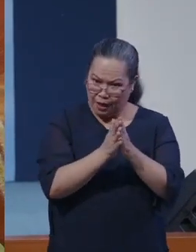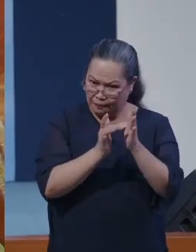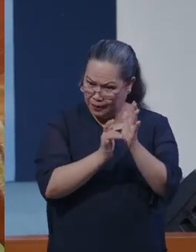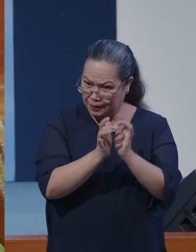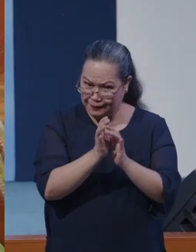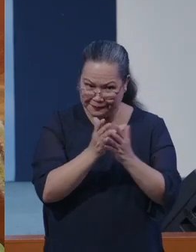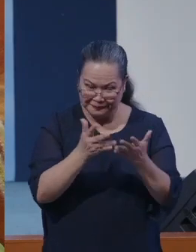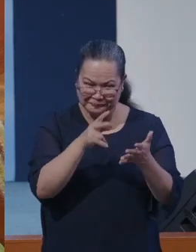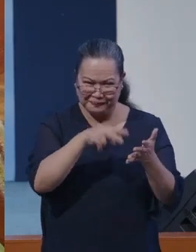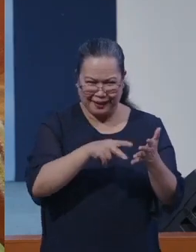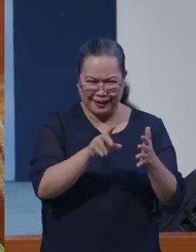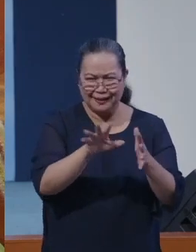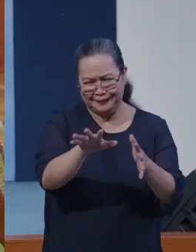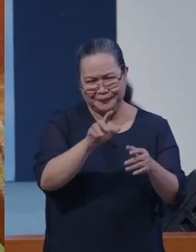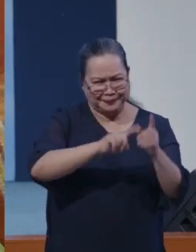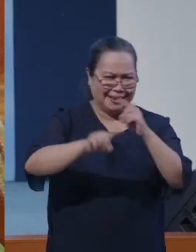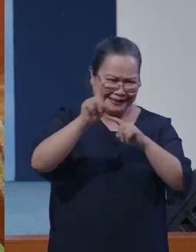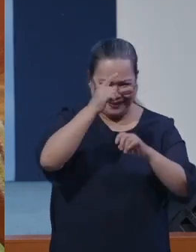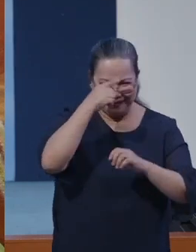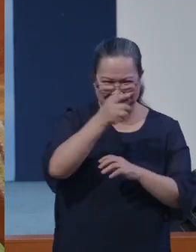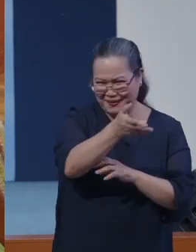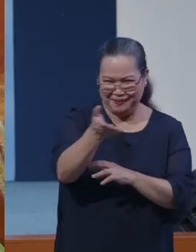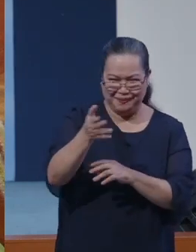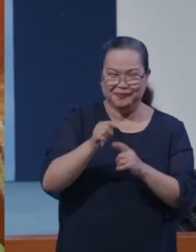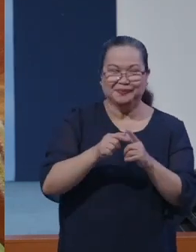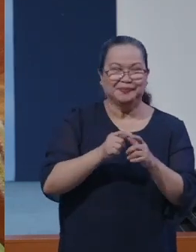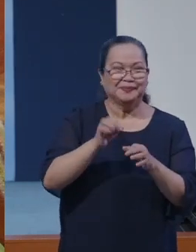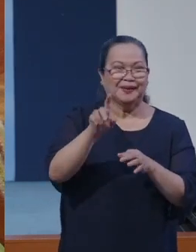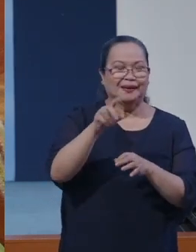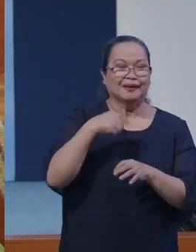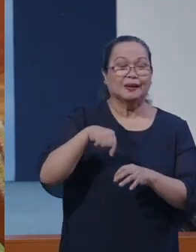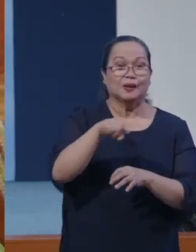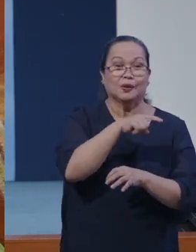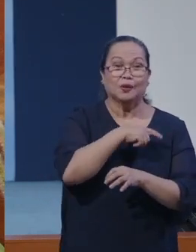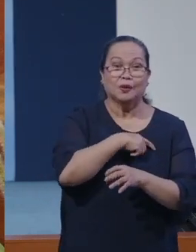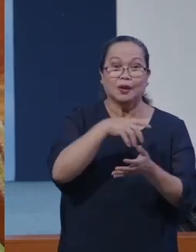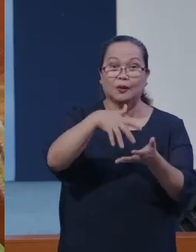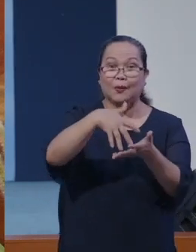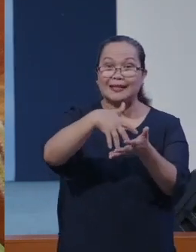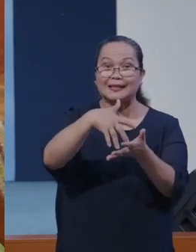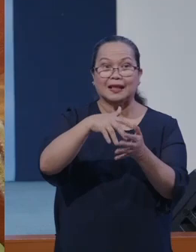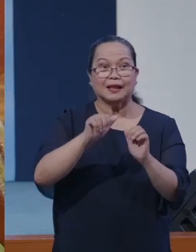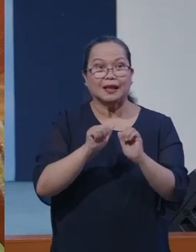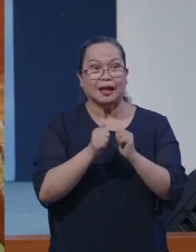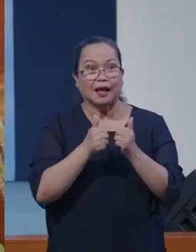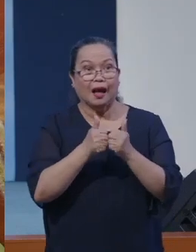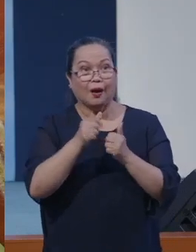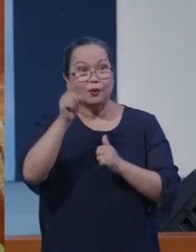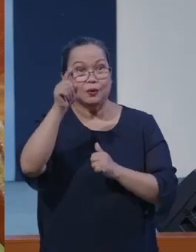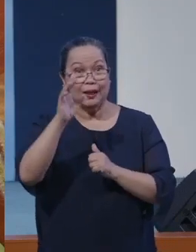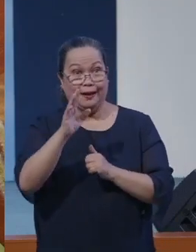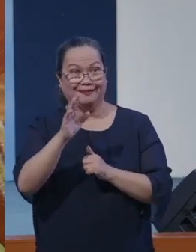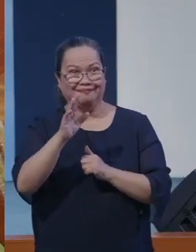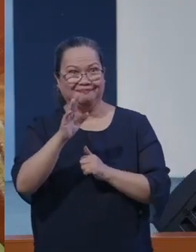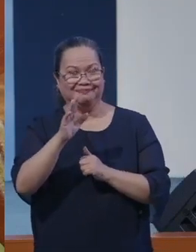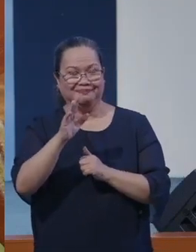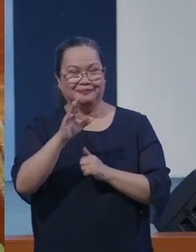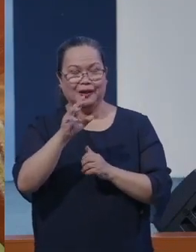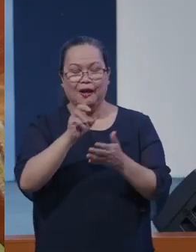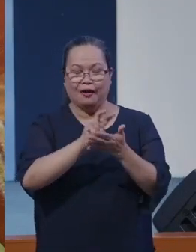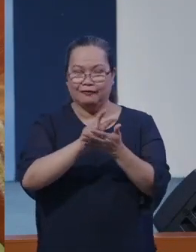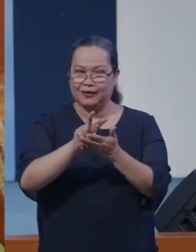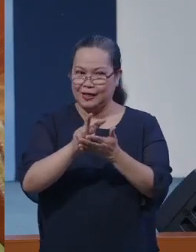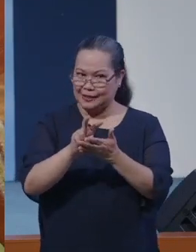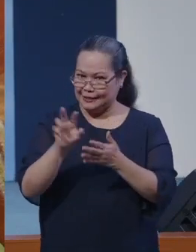Biblia sa Matthew chapter 6 at babasahin po at aaralin po natin ang verses 9 through 34.